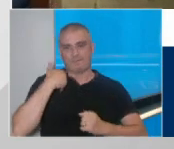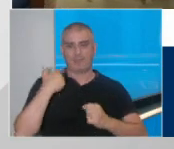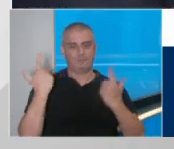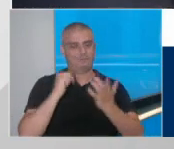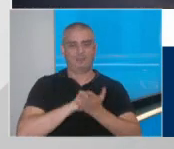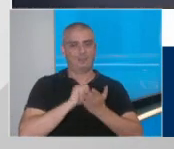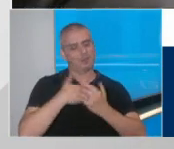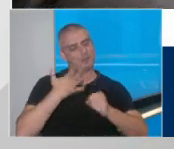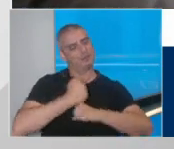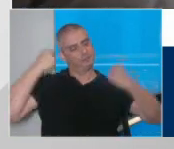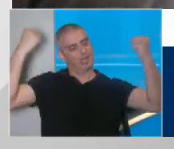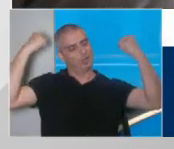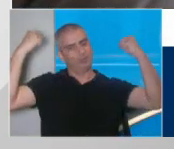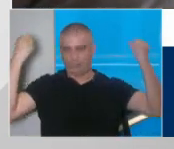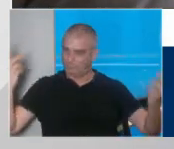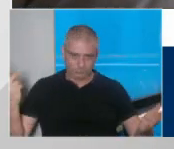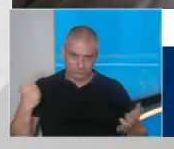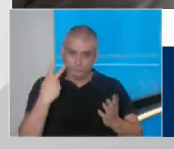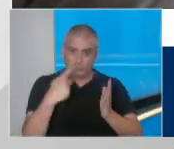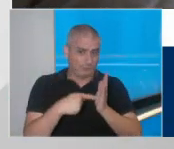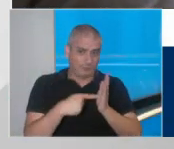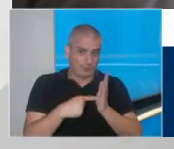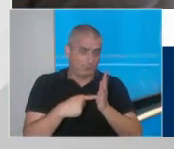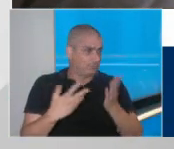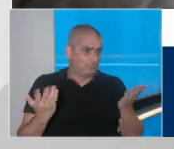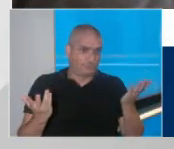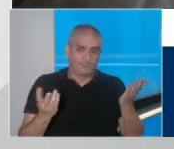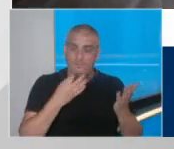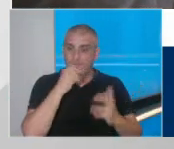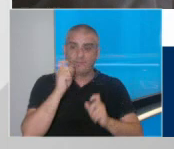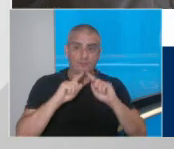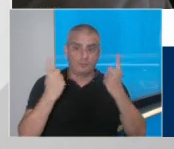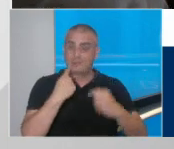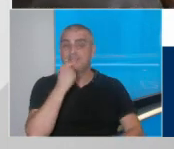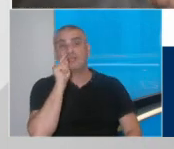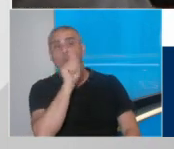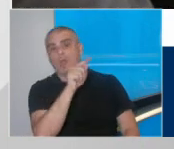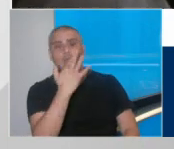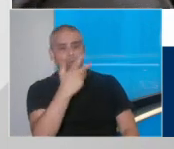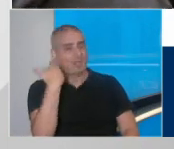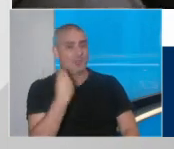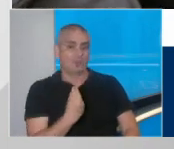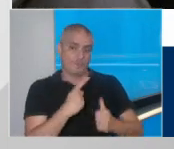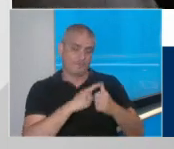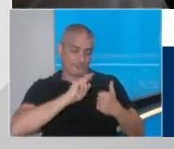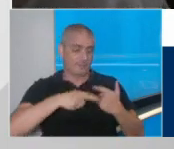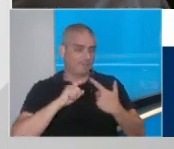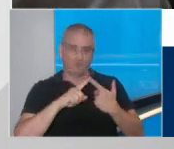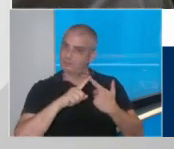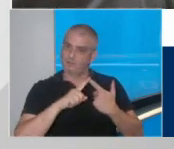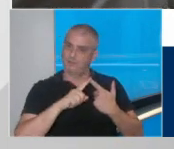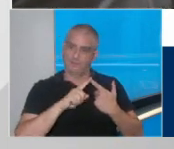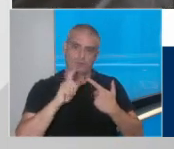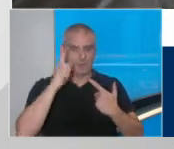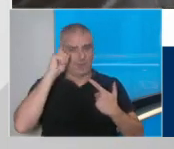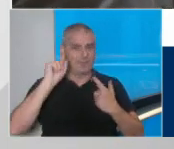מסיבת עיתונאים, ניצחנו, ניצחנו, ניצחנו, בשתי סיבות, אחד, אין עדיף שאנשים אחרים יגידו לך כמה היית טוב, ודבר שני, אף פעם אתה לא יודע